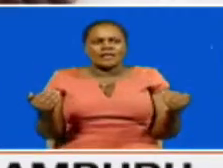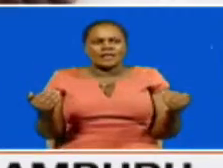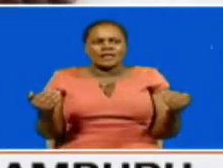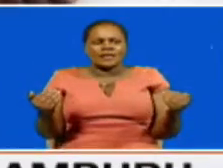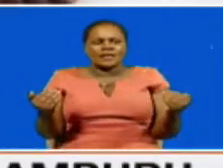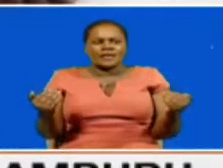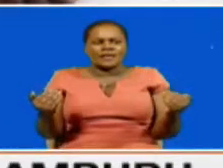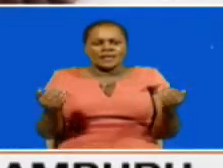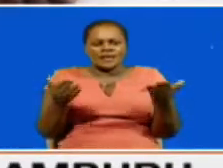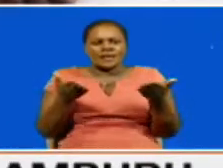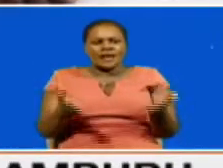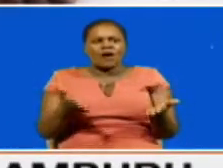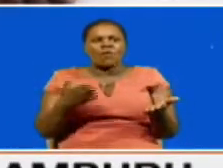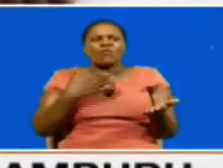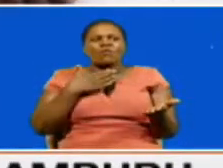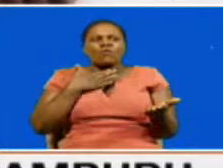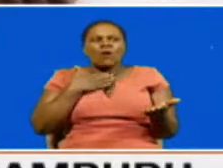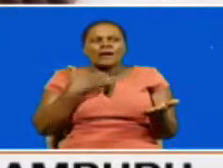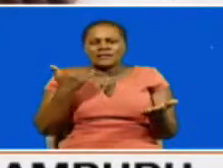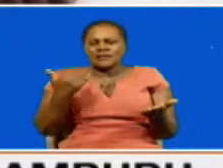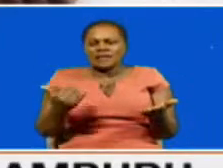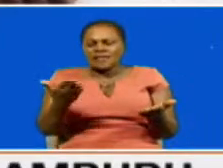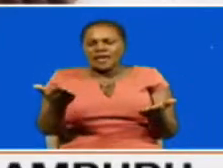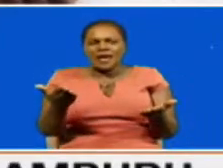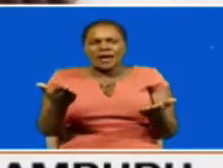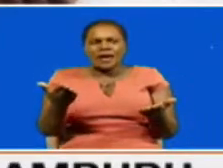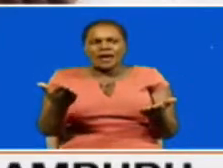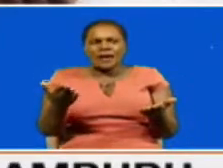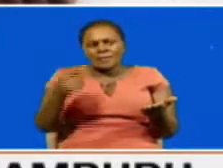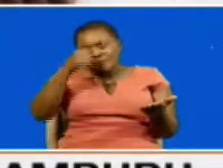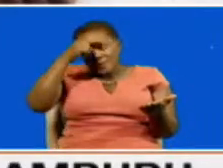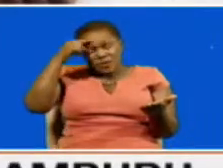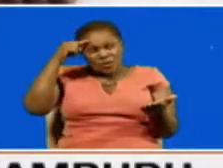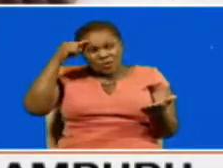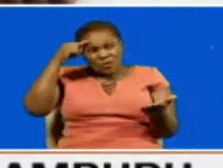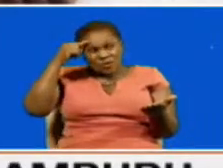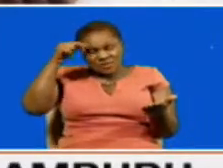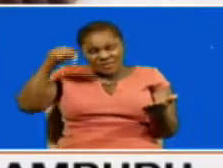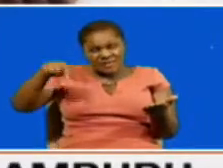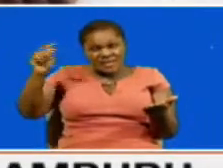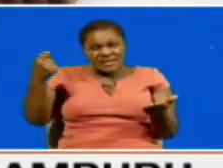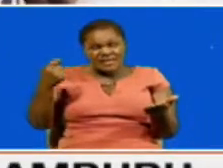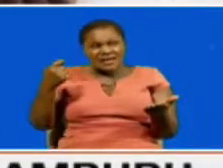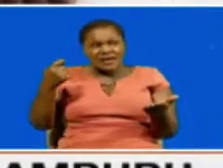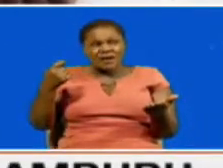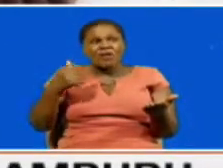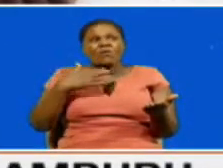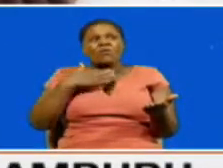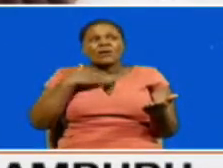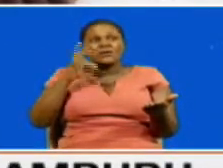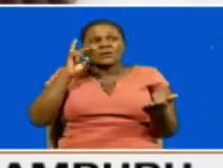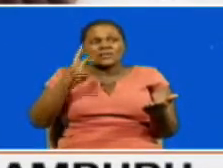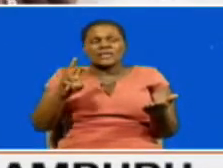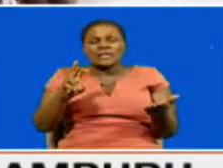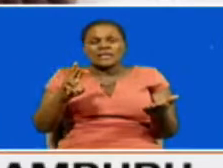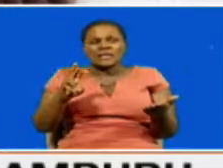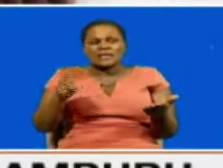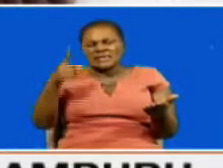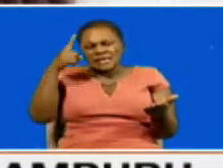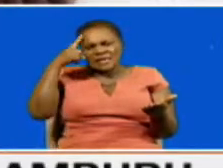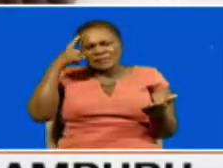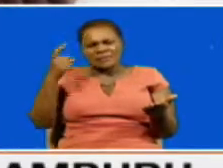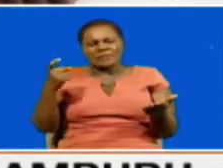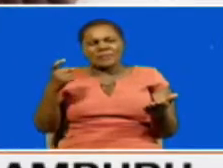kingine, hata sahi mkitaka mtoke kama watu wa media. Sababu hile mambo ya Kenya hii, ukiongea kila mtu anaona kama ni